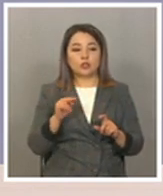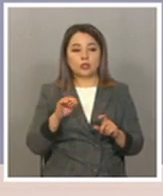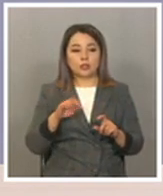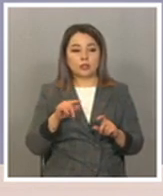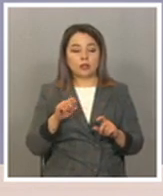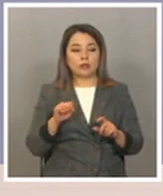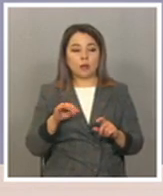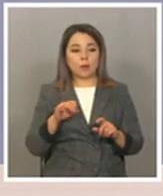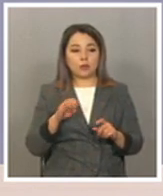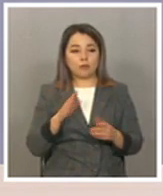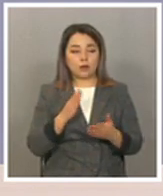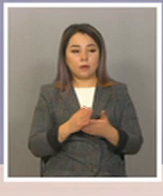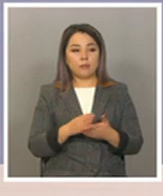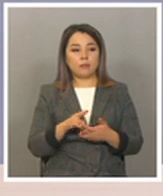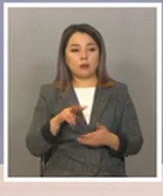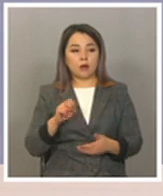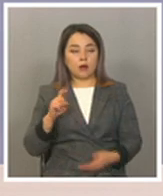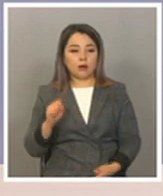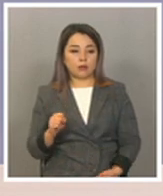Айтматов. Плаха.